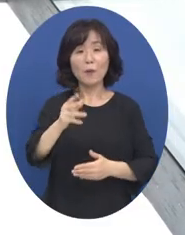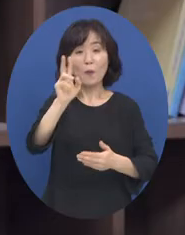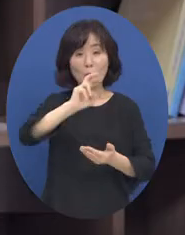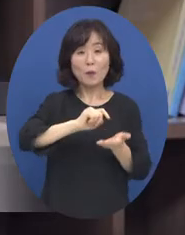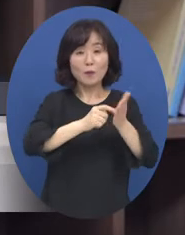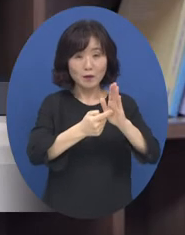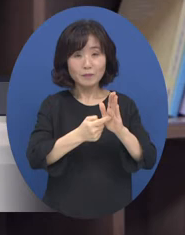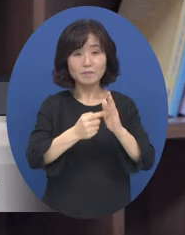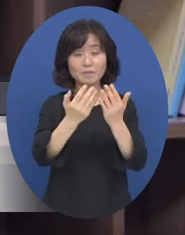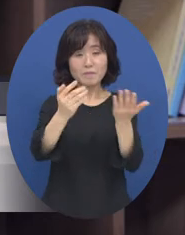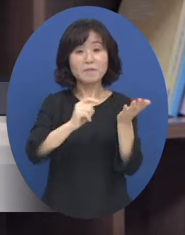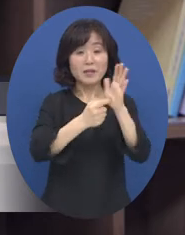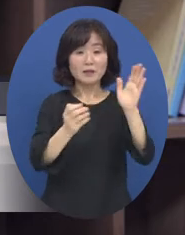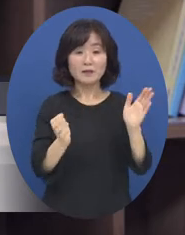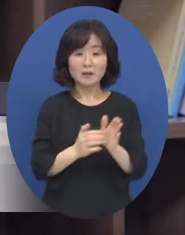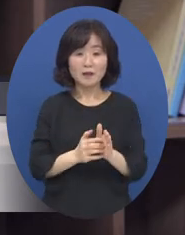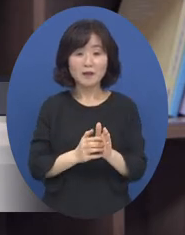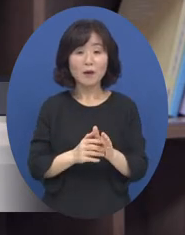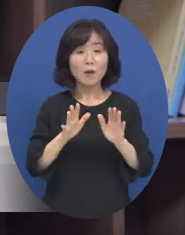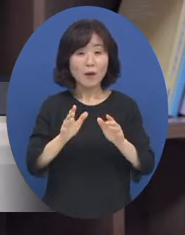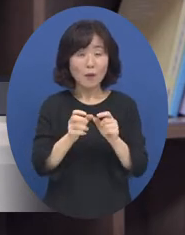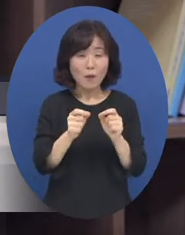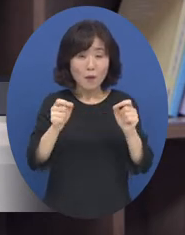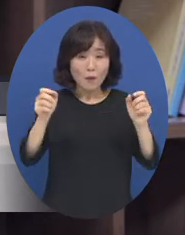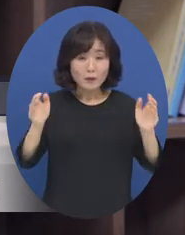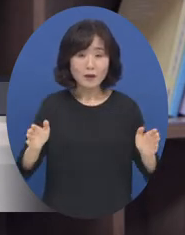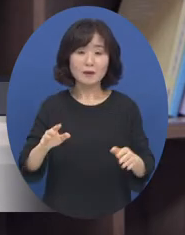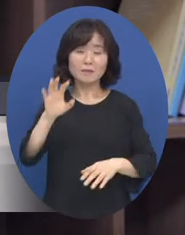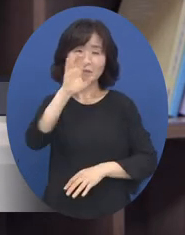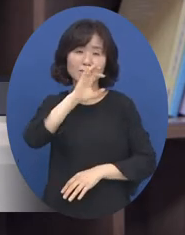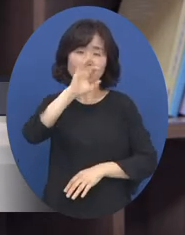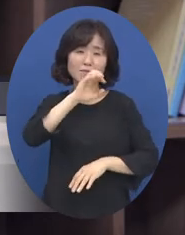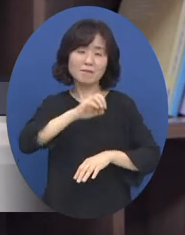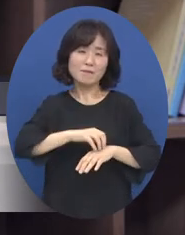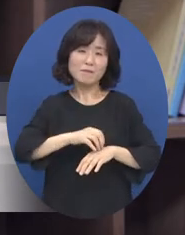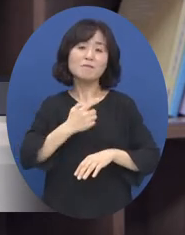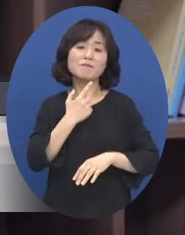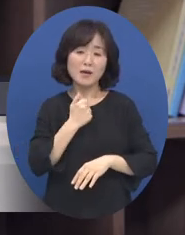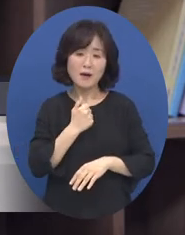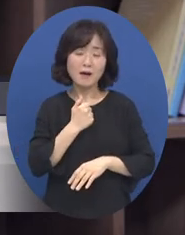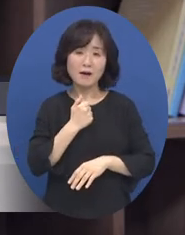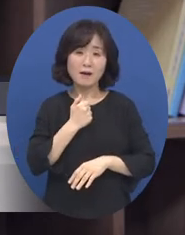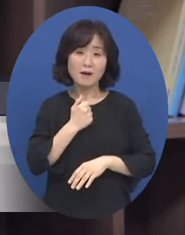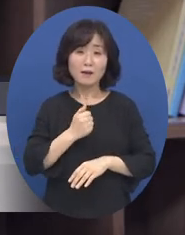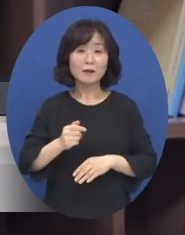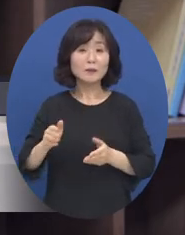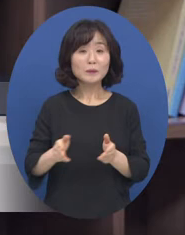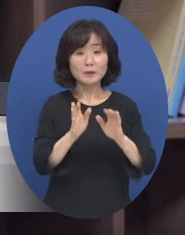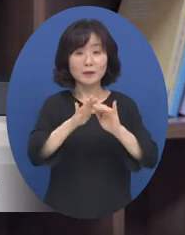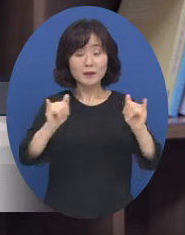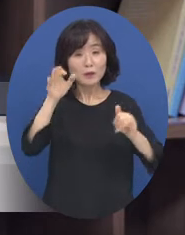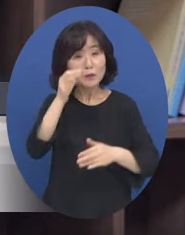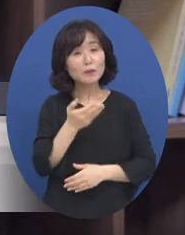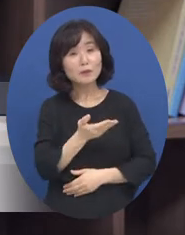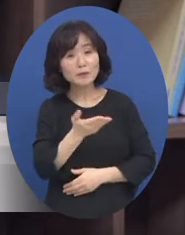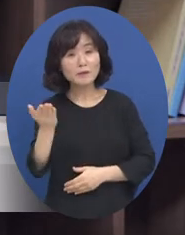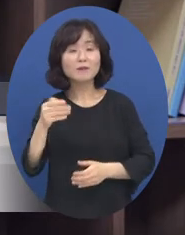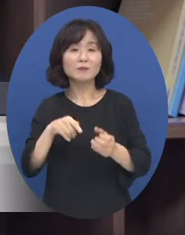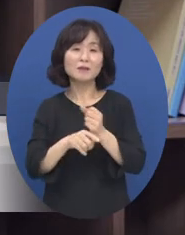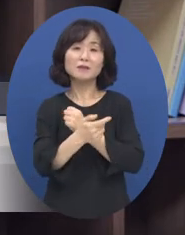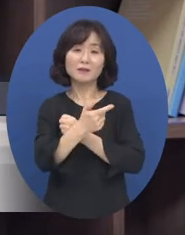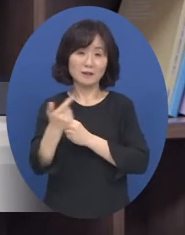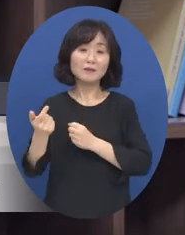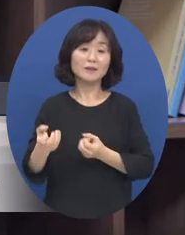선보였습니다. 본 행사는 오랜 시간 기량을 갈고 닦아오신 결실을 도민에게 소개하는 뜻깊은